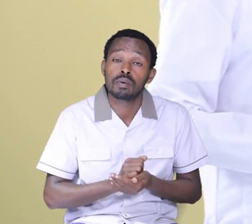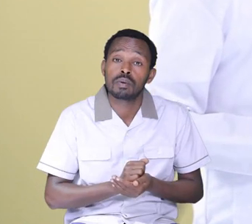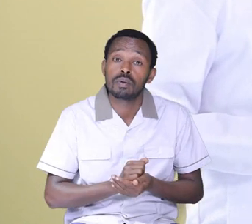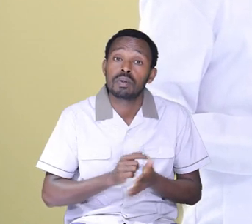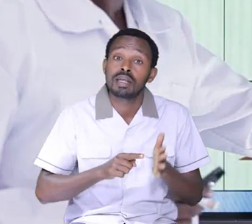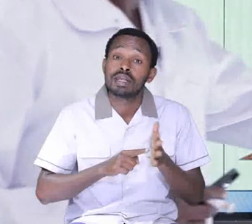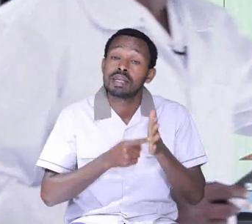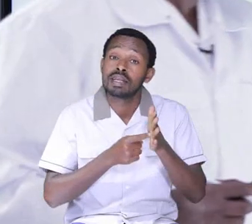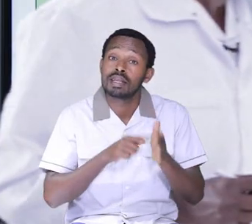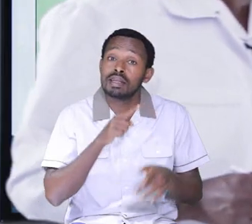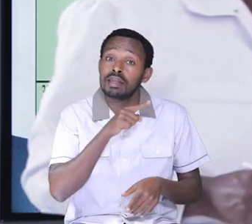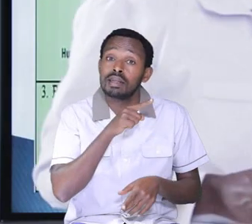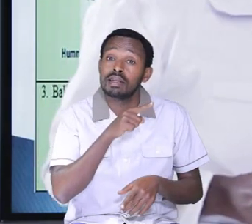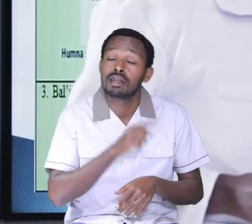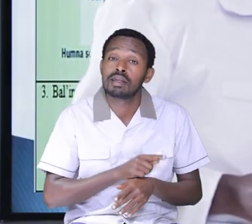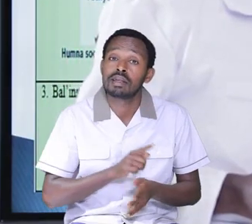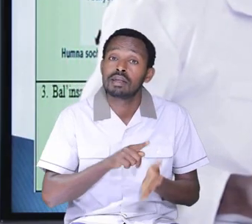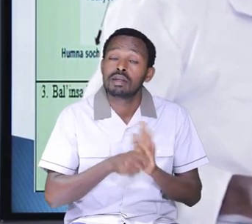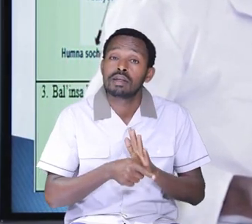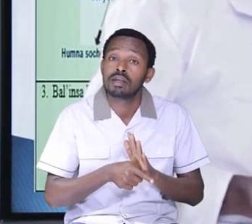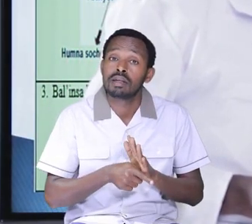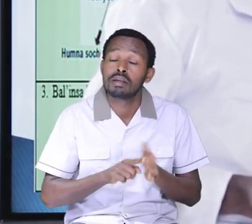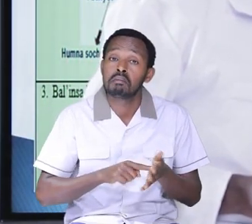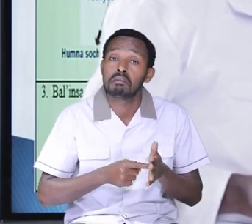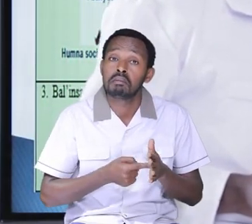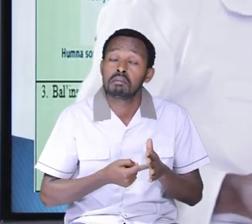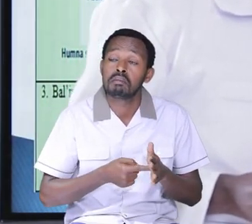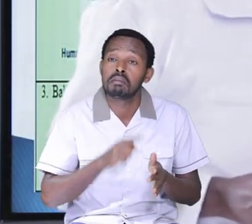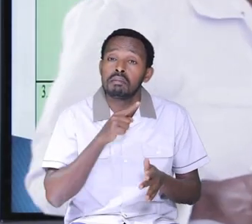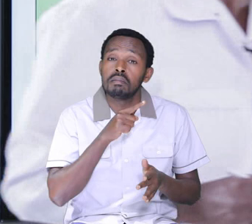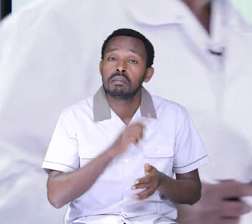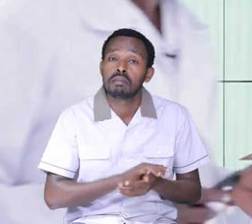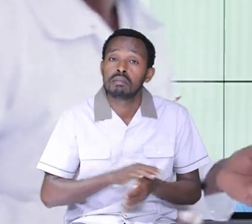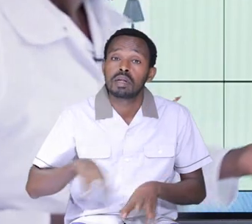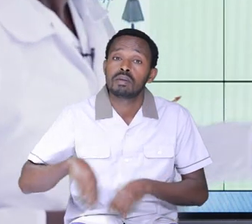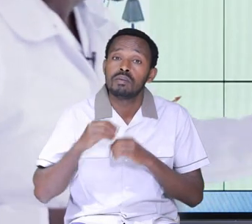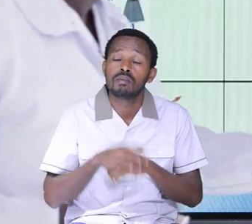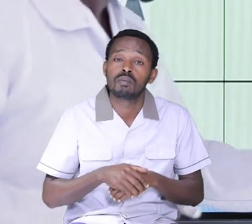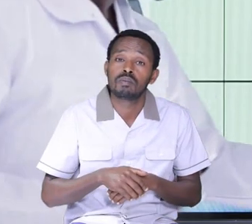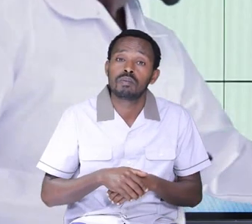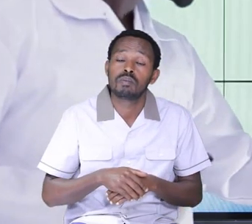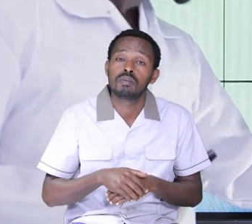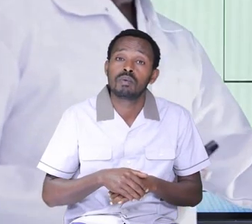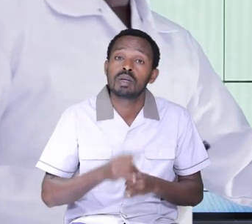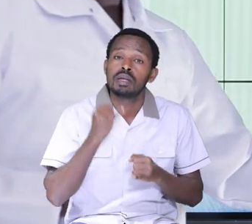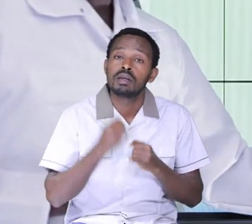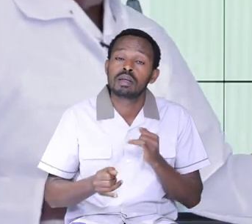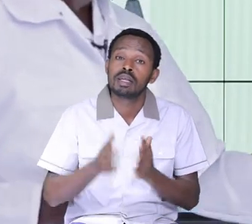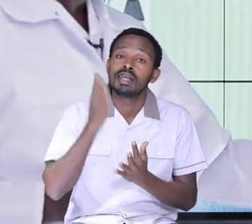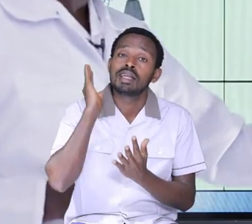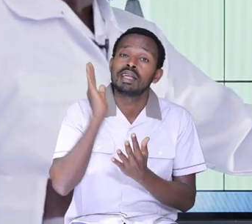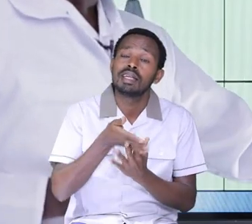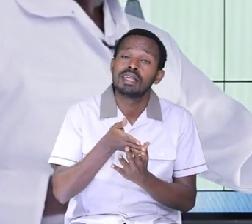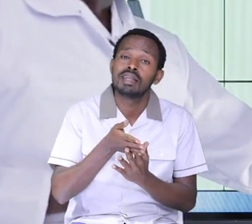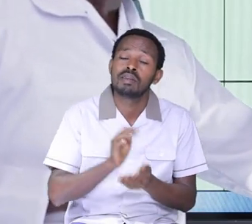kan fakkaattu yommuu taatu fakkeenyi nuti fayyadamnus mallattoo ishee kana taati. Barattoota inni dhumaa qottoo kan jedhu kan